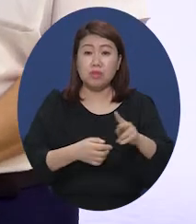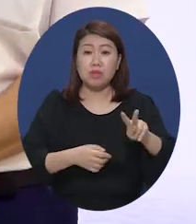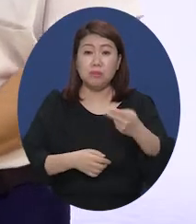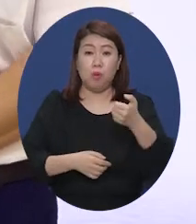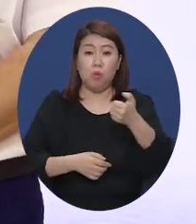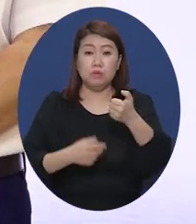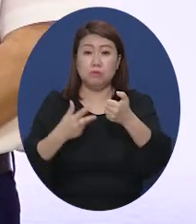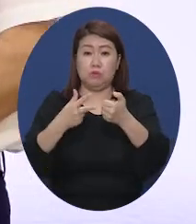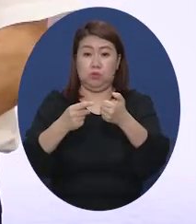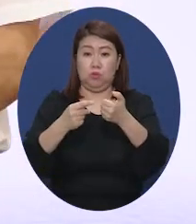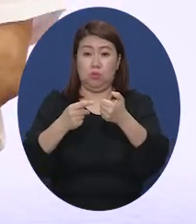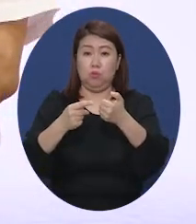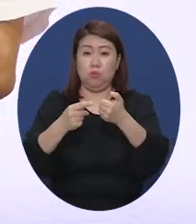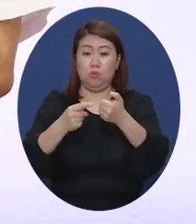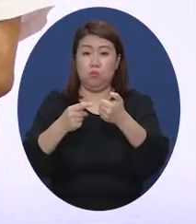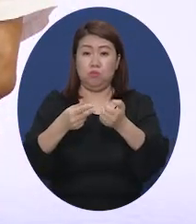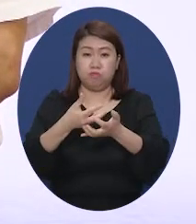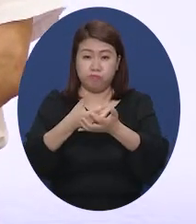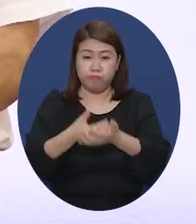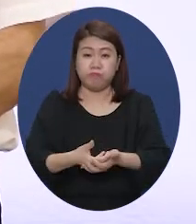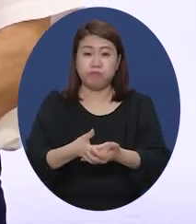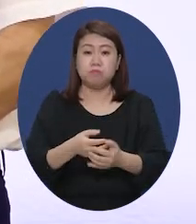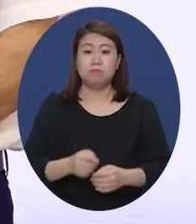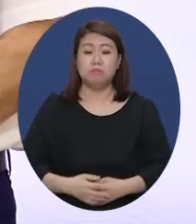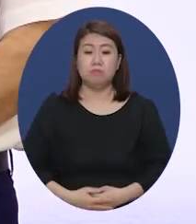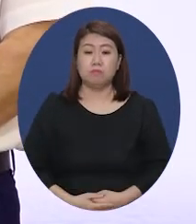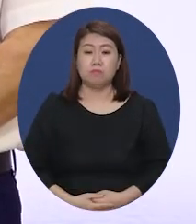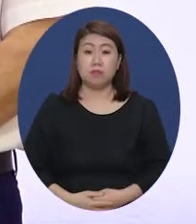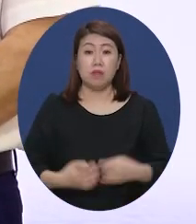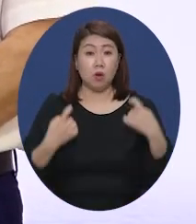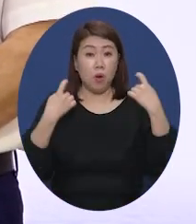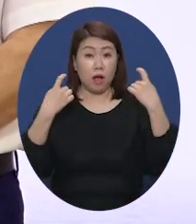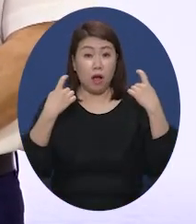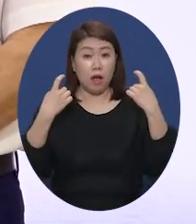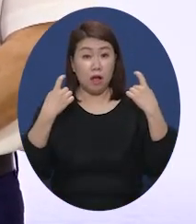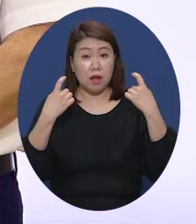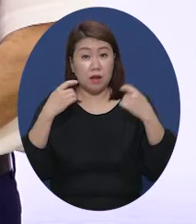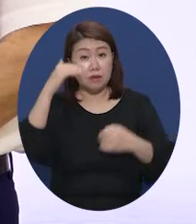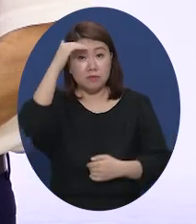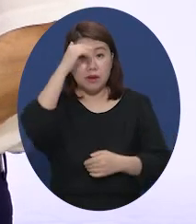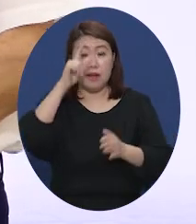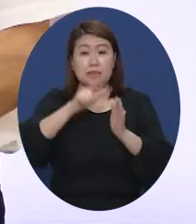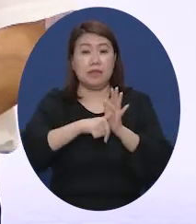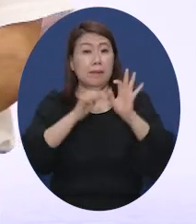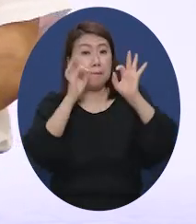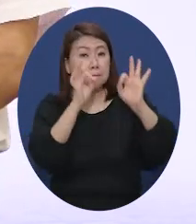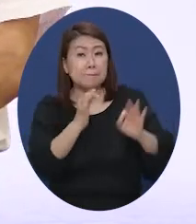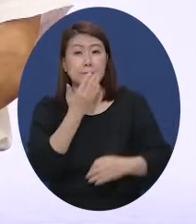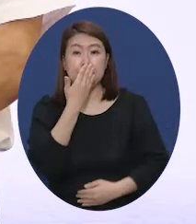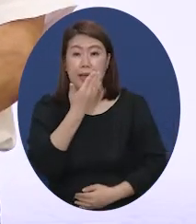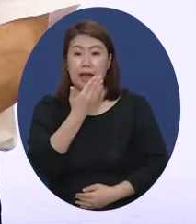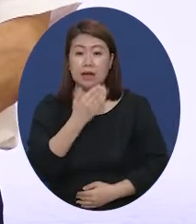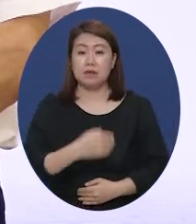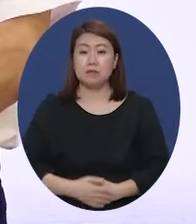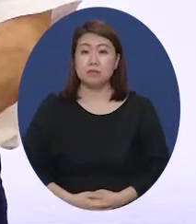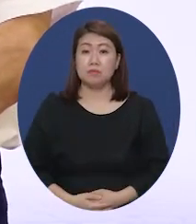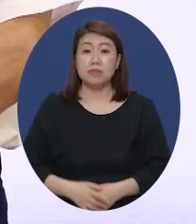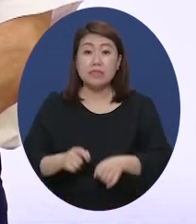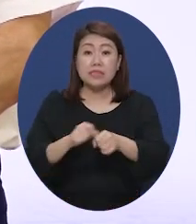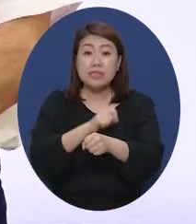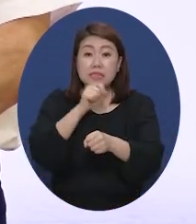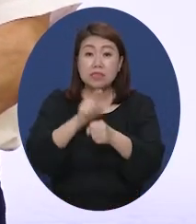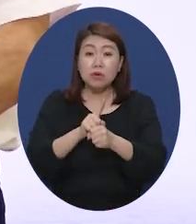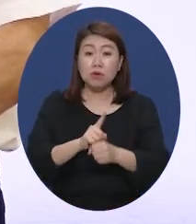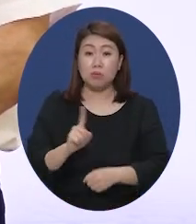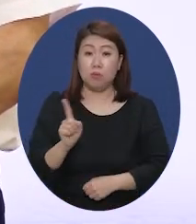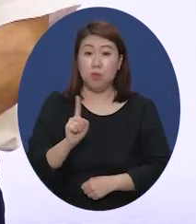무게가 약 250kg까지 간다고 합니다. 이것이 이제 관광 코스에 하나가 들어있더라고요, 보니까. 그러니까 또